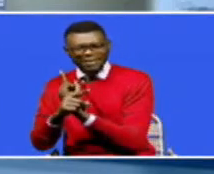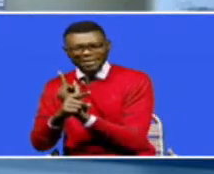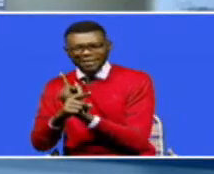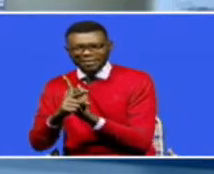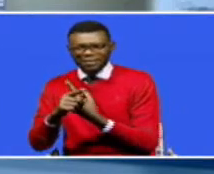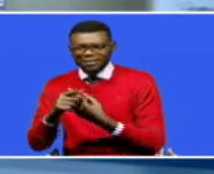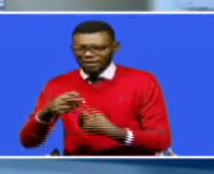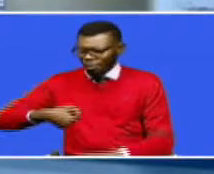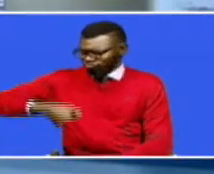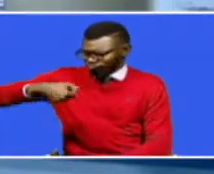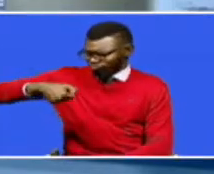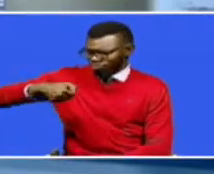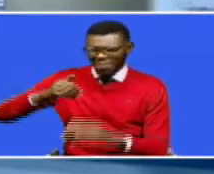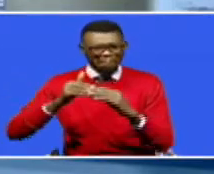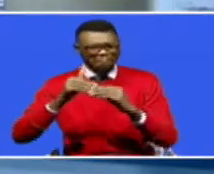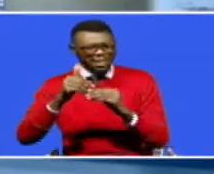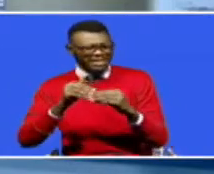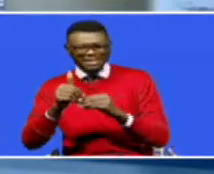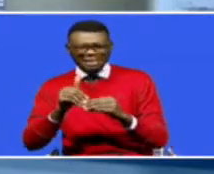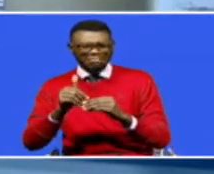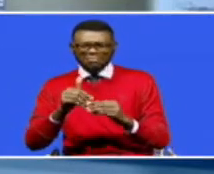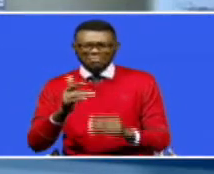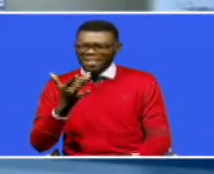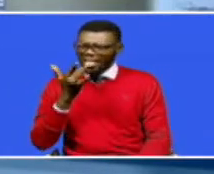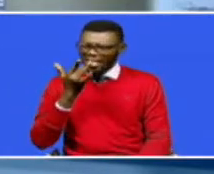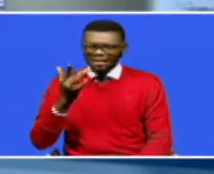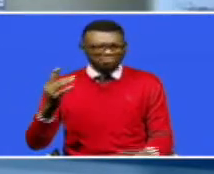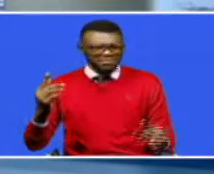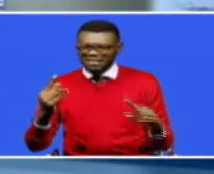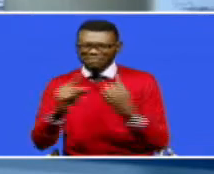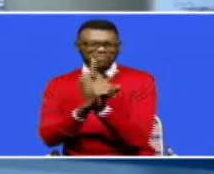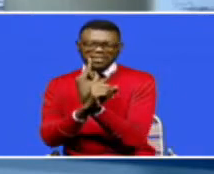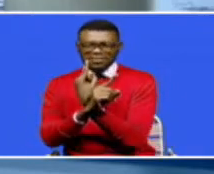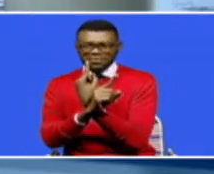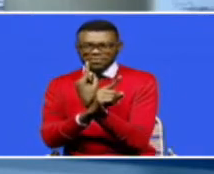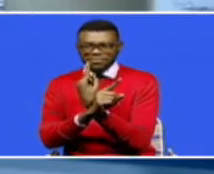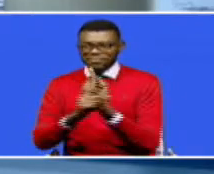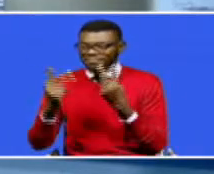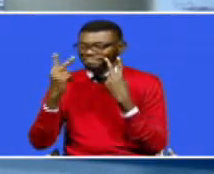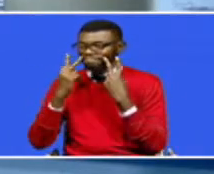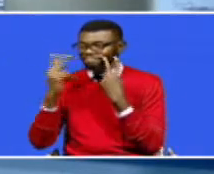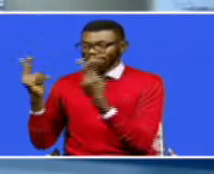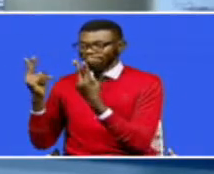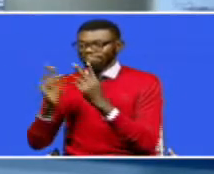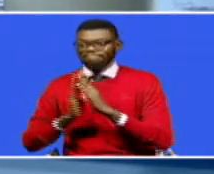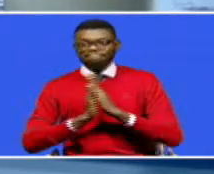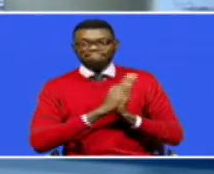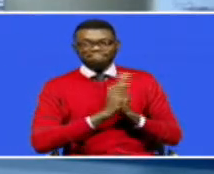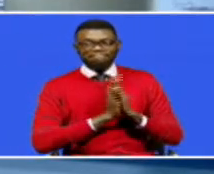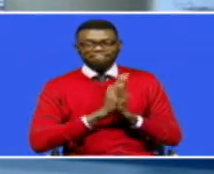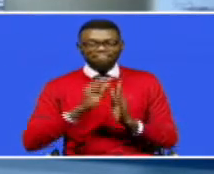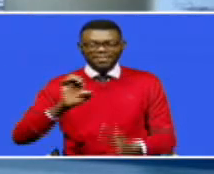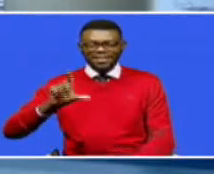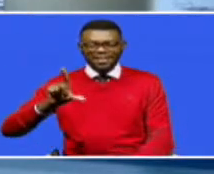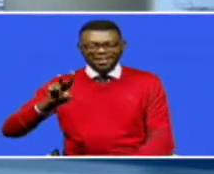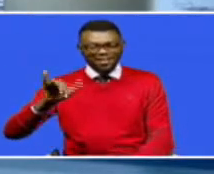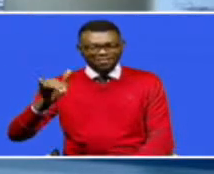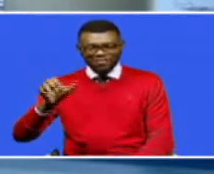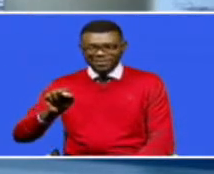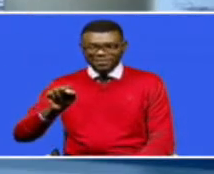ile ladha ambayo inayotokamana na vile mitungi ambayo wanayotumia. Hebu sasa tupate taarifa hiyo na mwanahabari Elvis